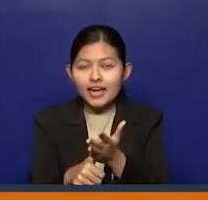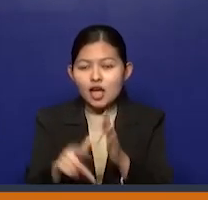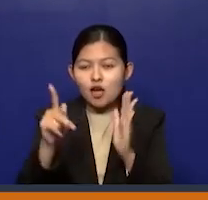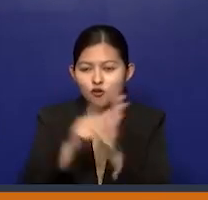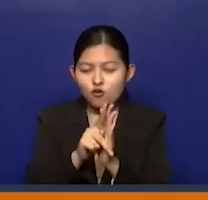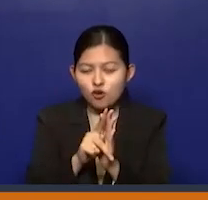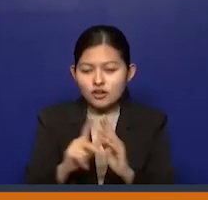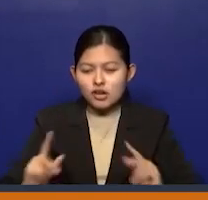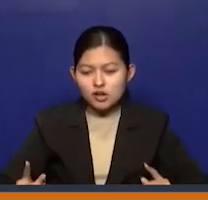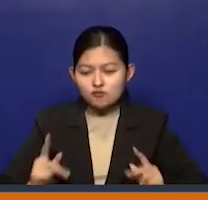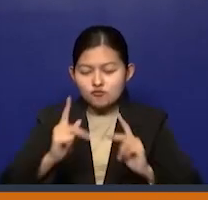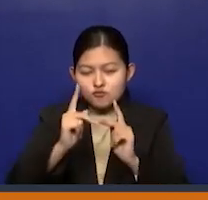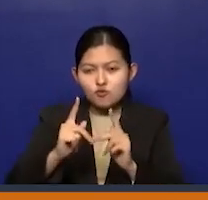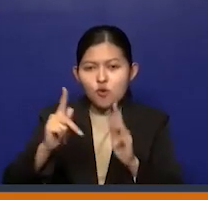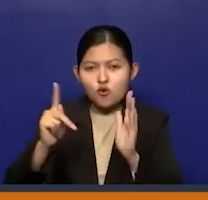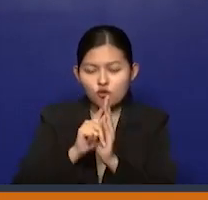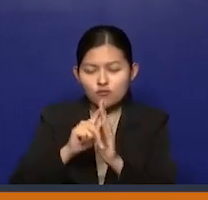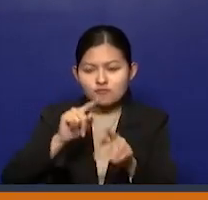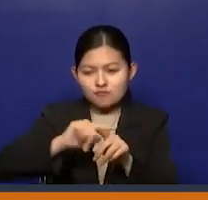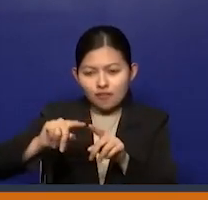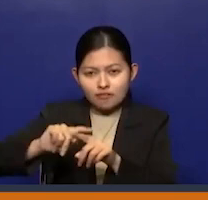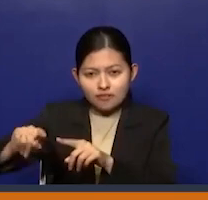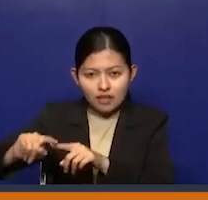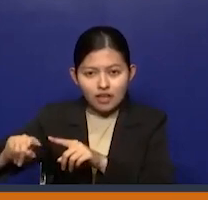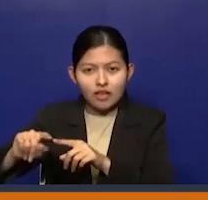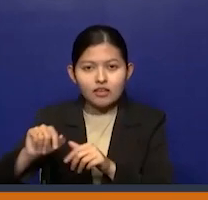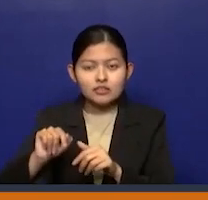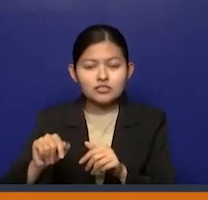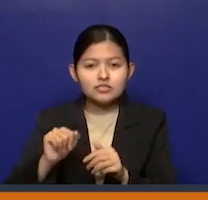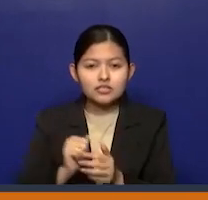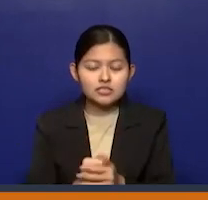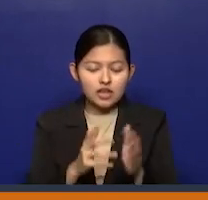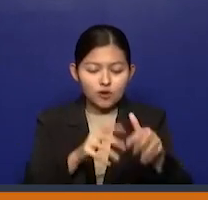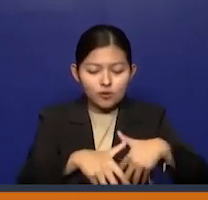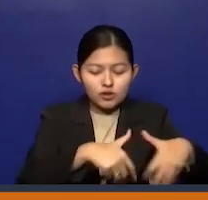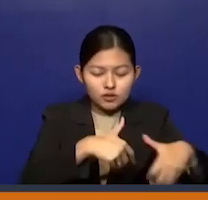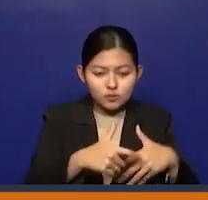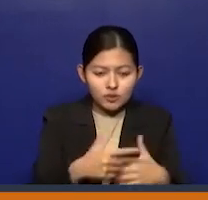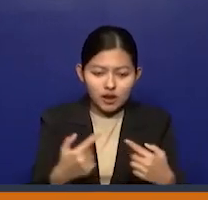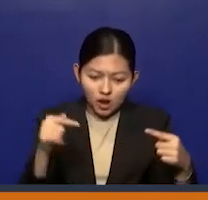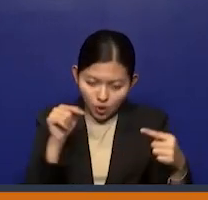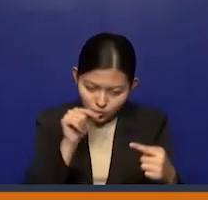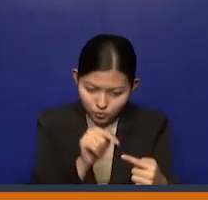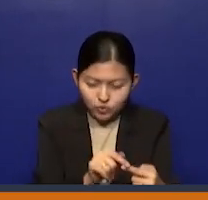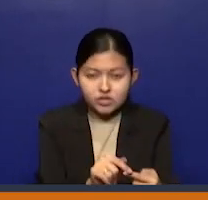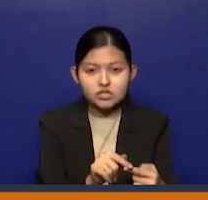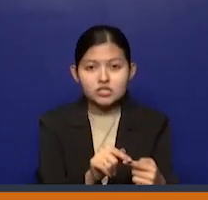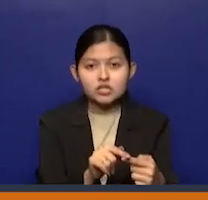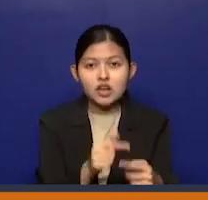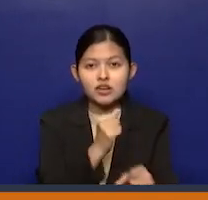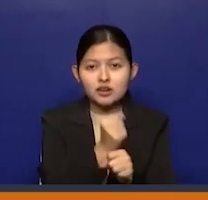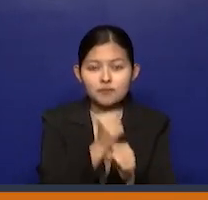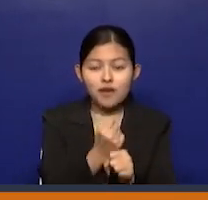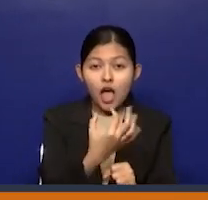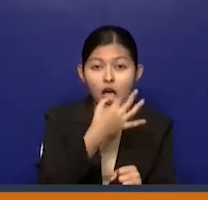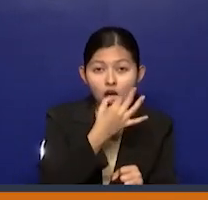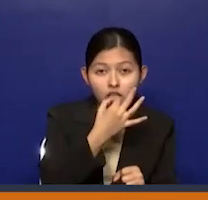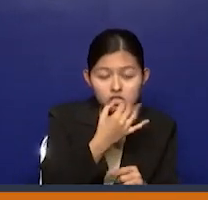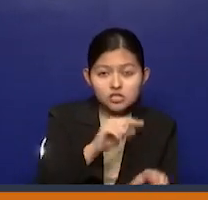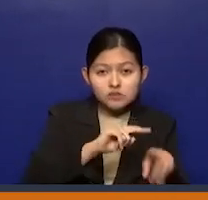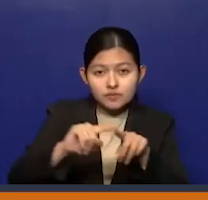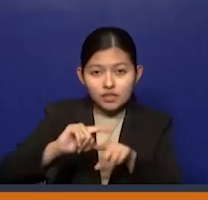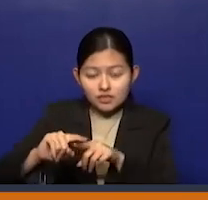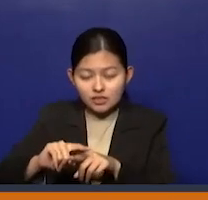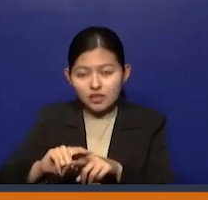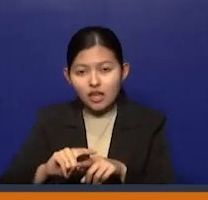กระทรวงกติกาต่างๆที่จะเอื้ออำนวยที่จะทำให้พี่น้องประชาชนที่อยู่ในพื้นที่นี่เขาสามารถทำมาหากินได้อย่าง